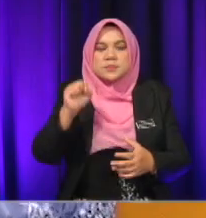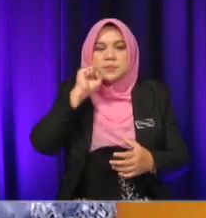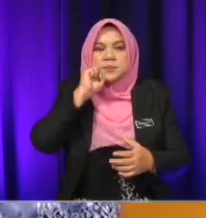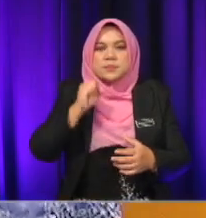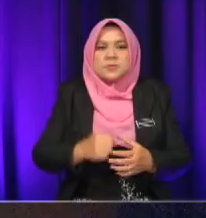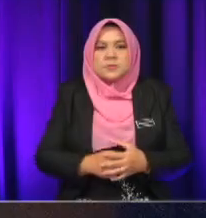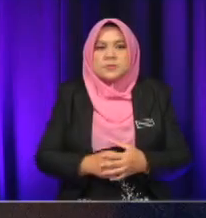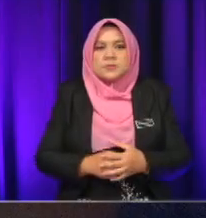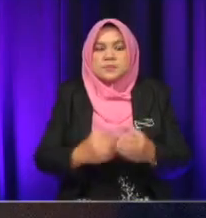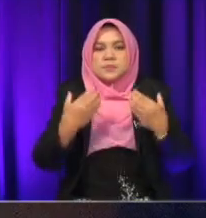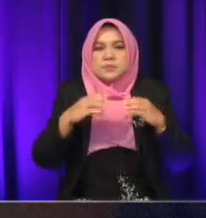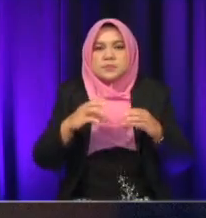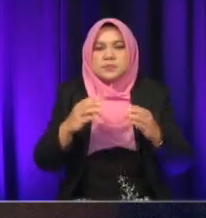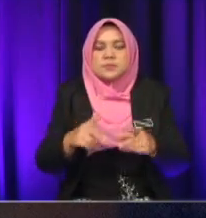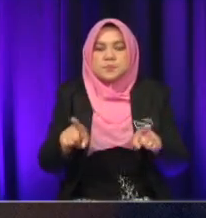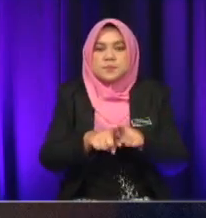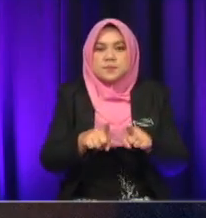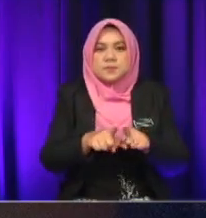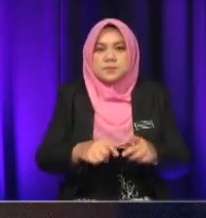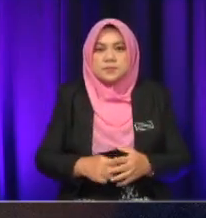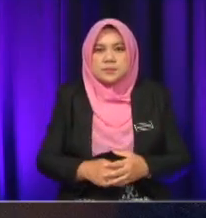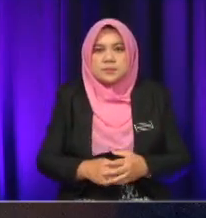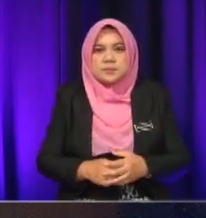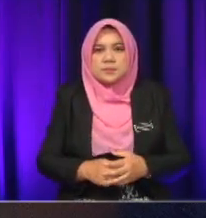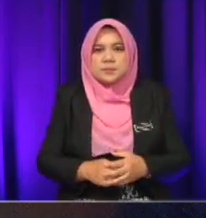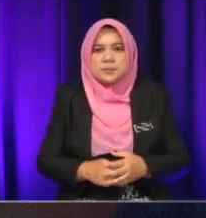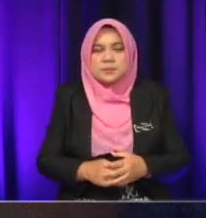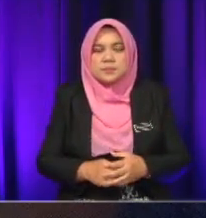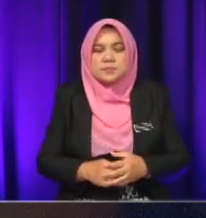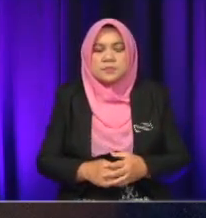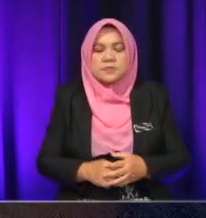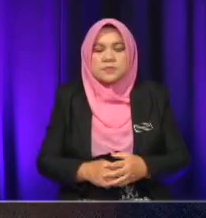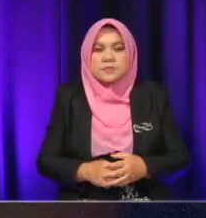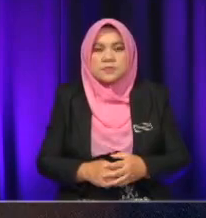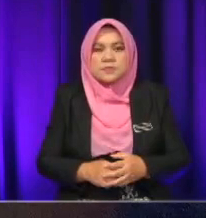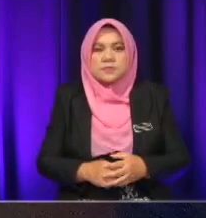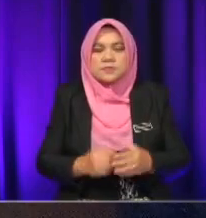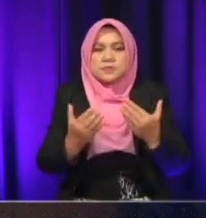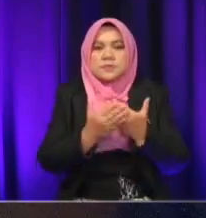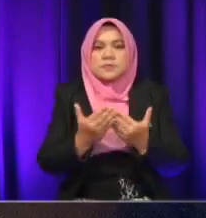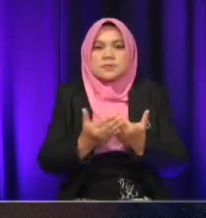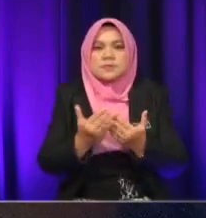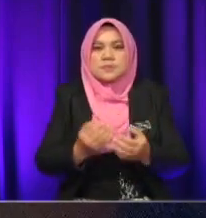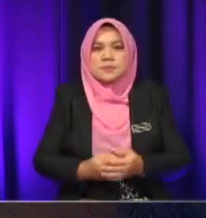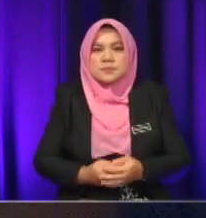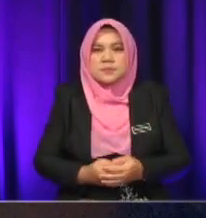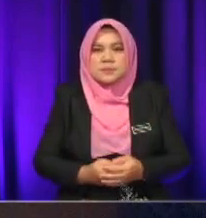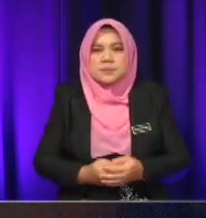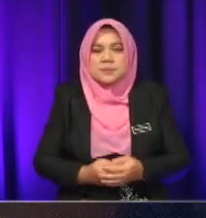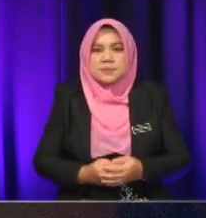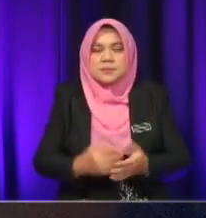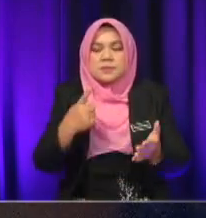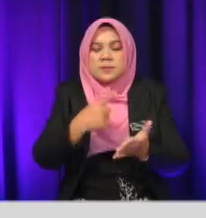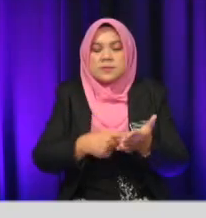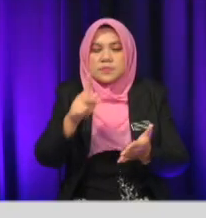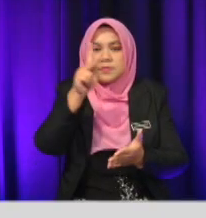Kita cuba sama-sama. Okay, kita cuba, ya. Di sini, uji minda cikgu. Simple saja, Syafiqah. Ya. Apakah